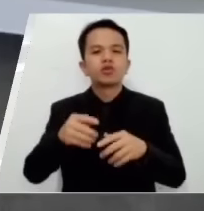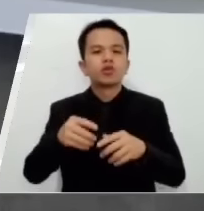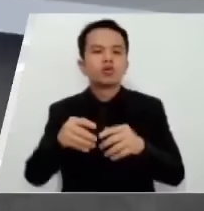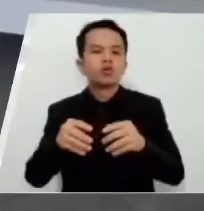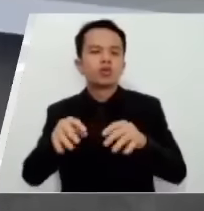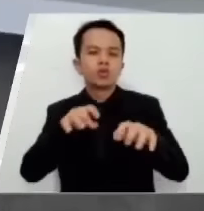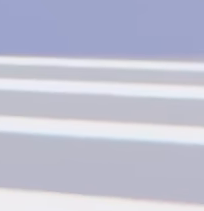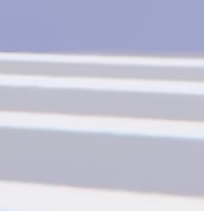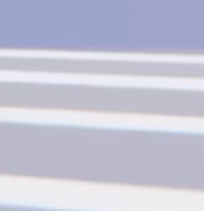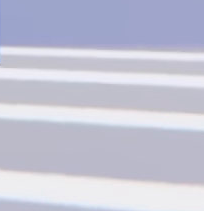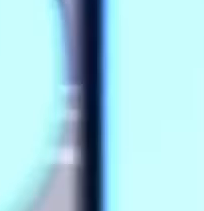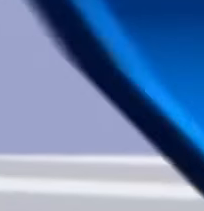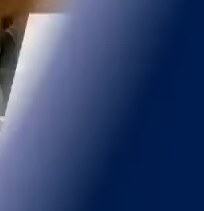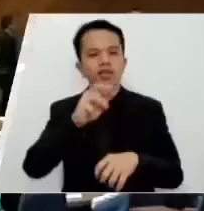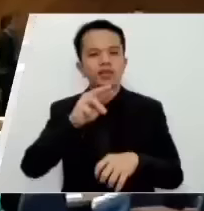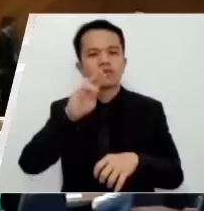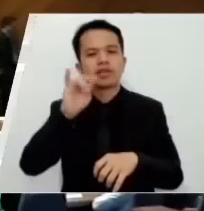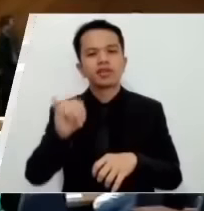Panganiban